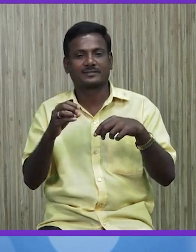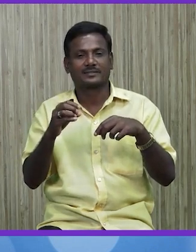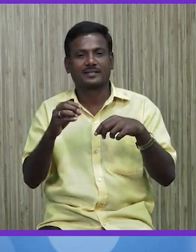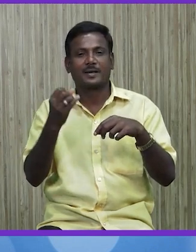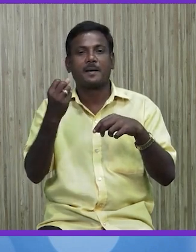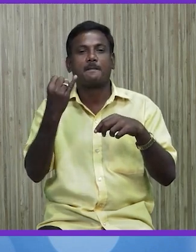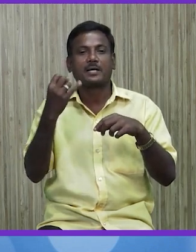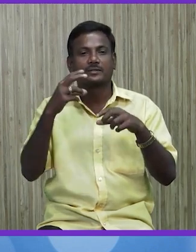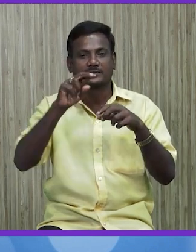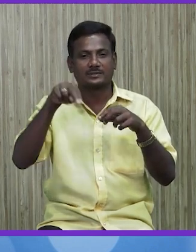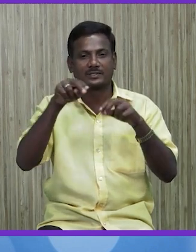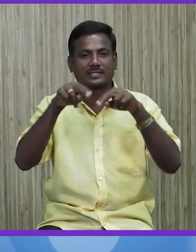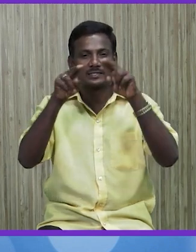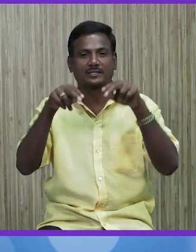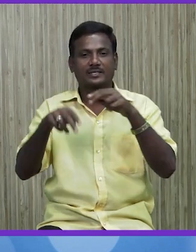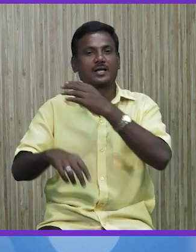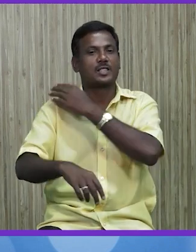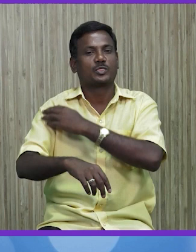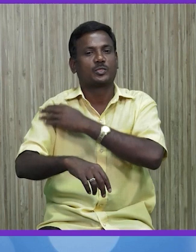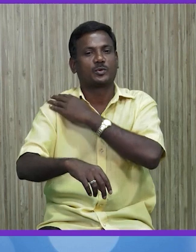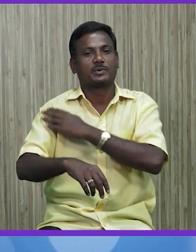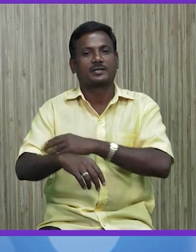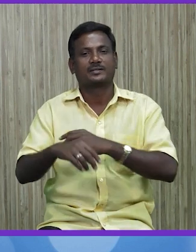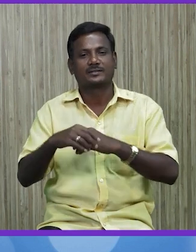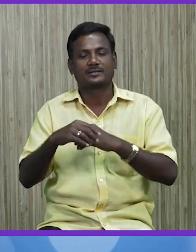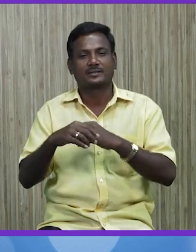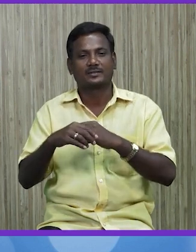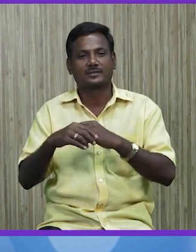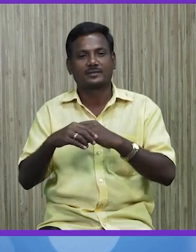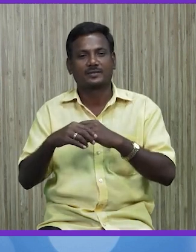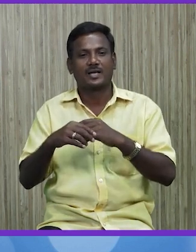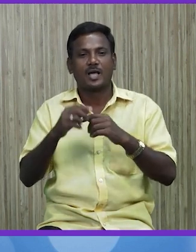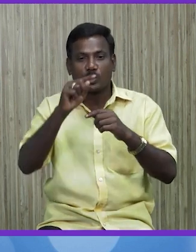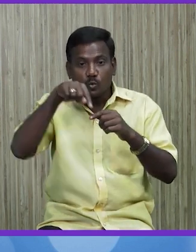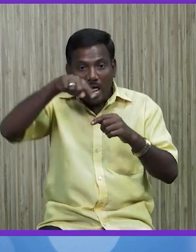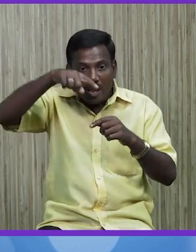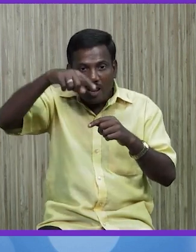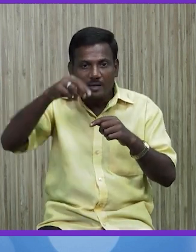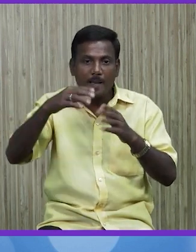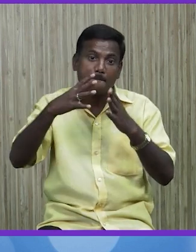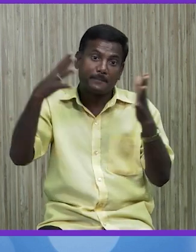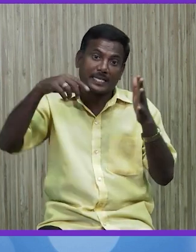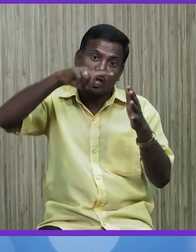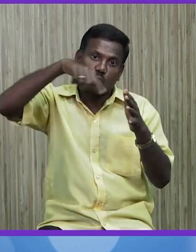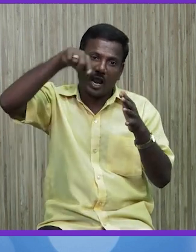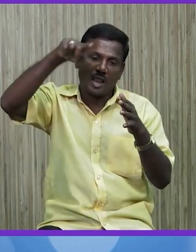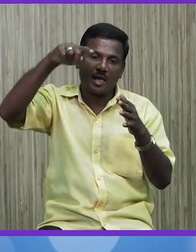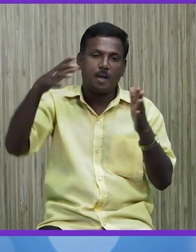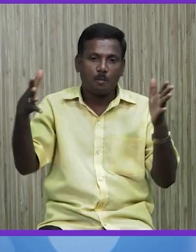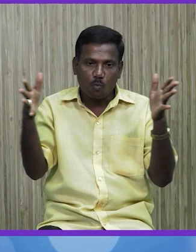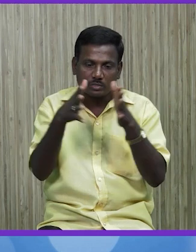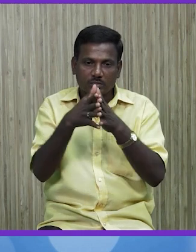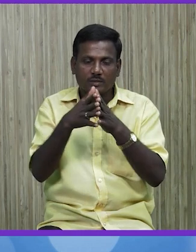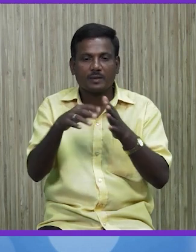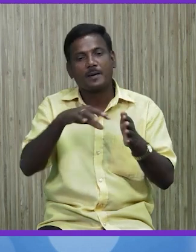சிரினீரகம் தோல் சிருகுடல் பெருகுடல் போன்ற